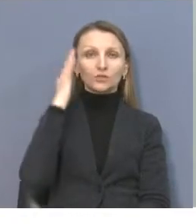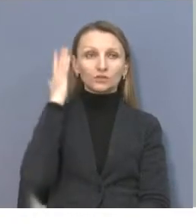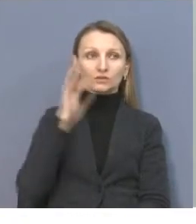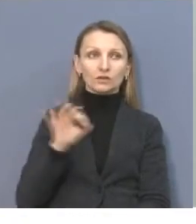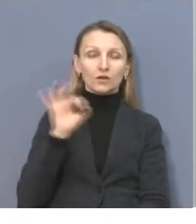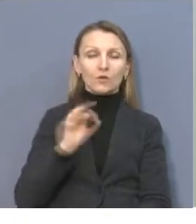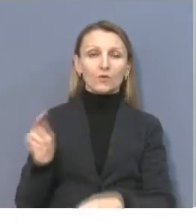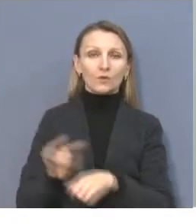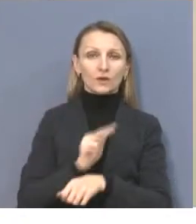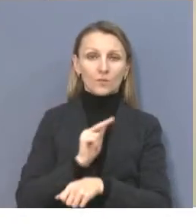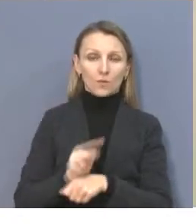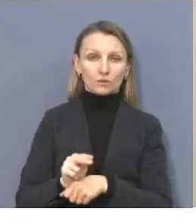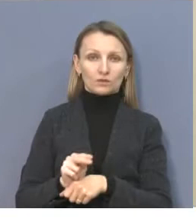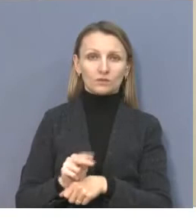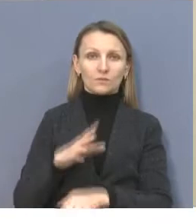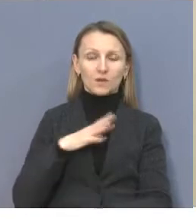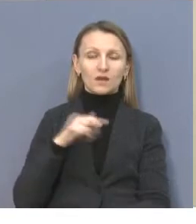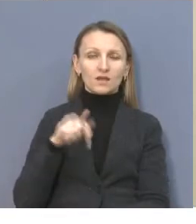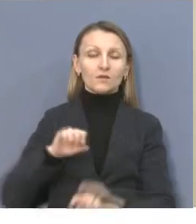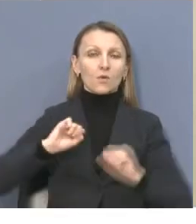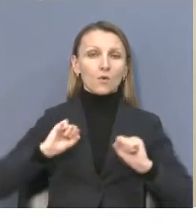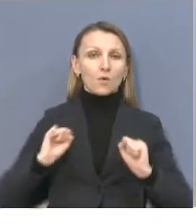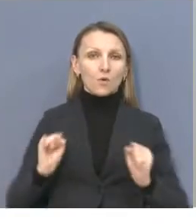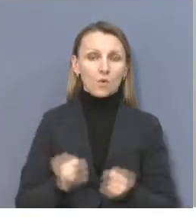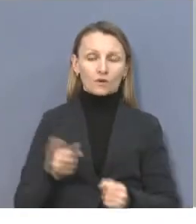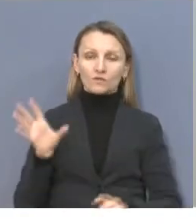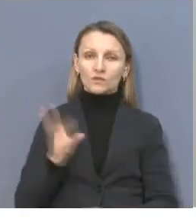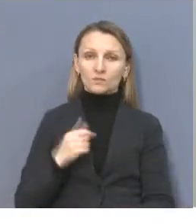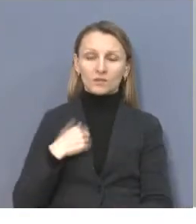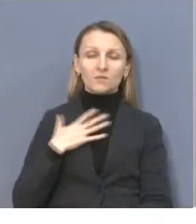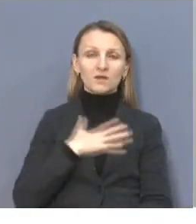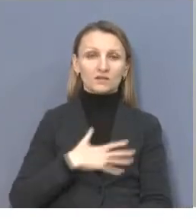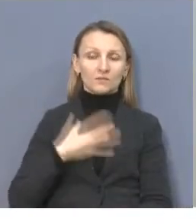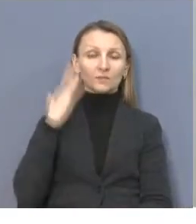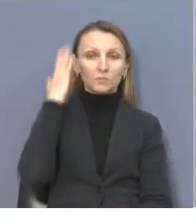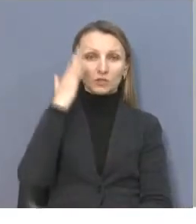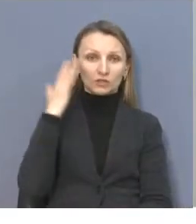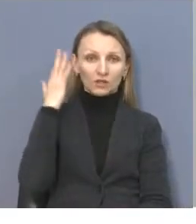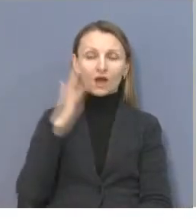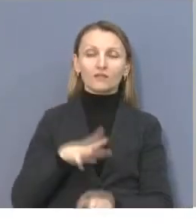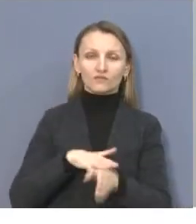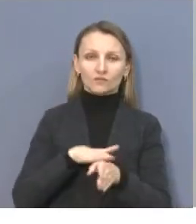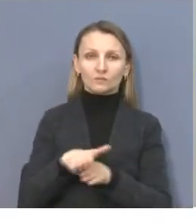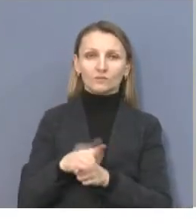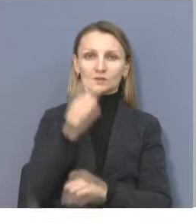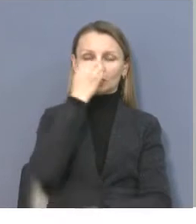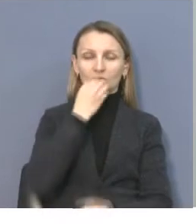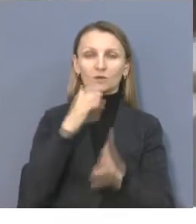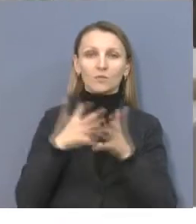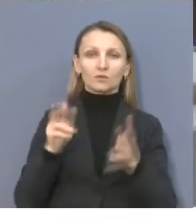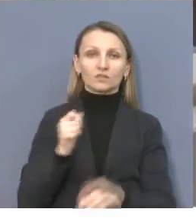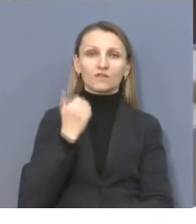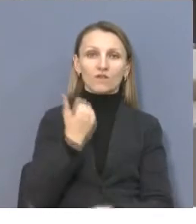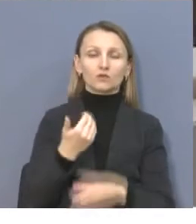ремонте какие только не пережили и морозы и все было до в этой школе мечтали мечтали мечта сбылась его огромное за на помощь